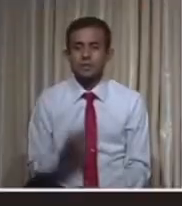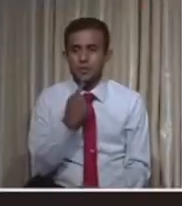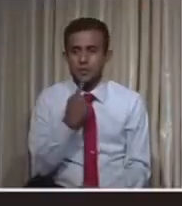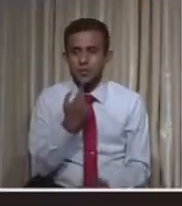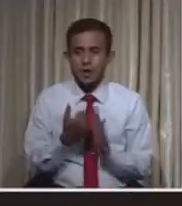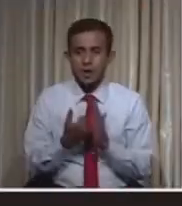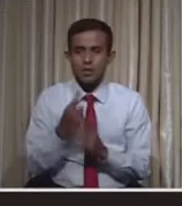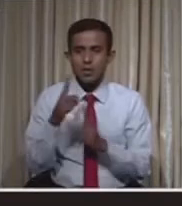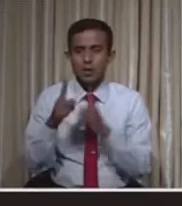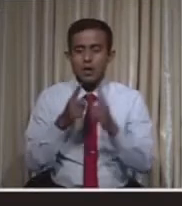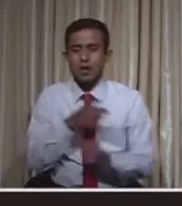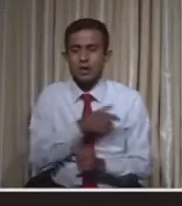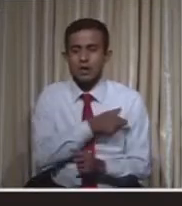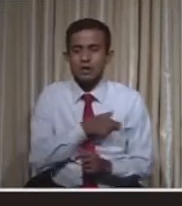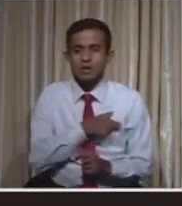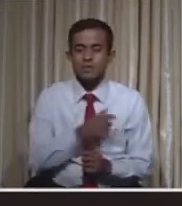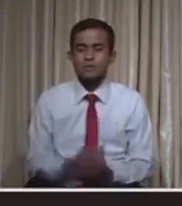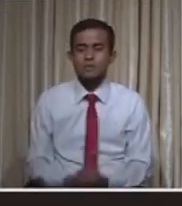කතානායකතුමනි.